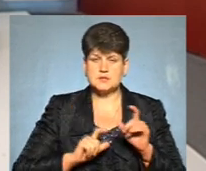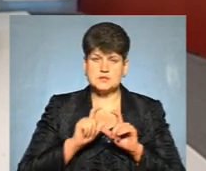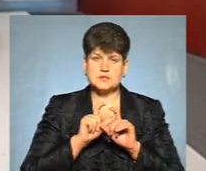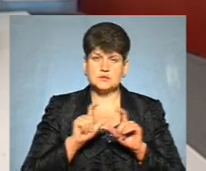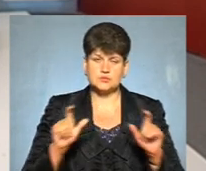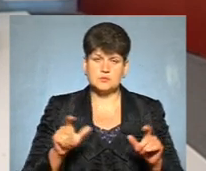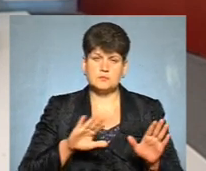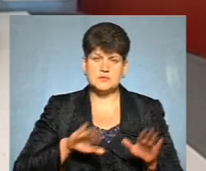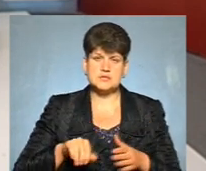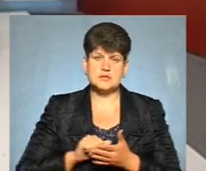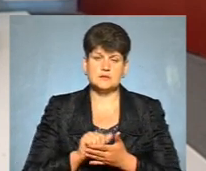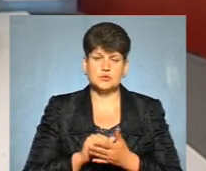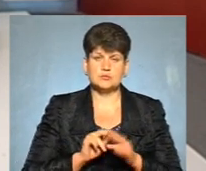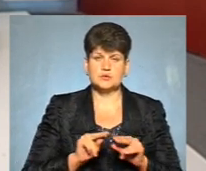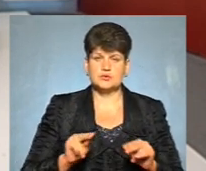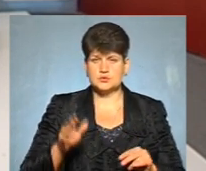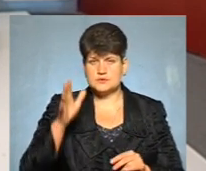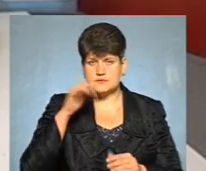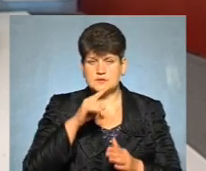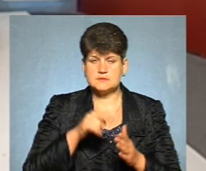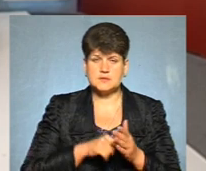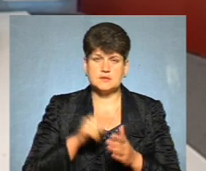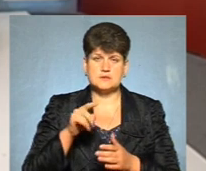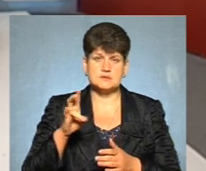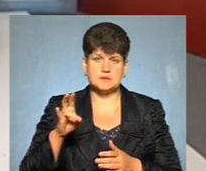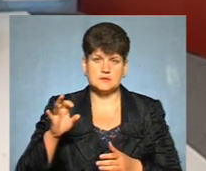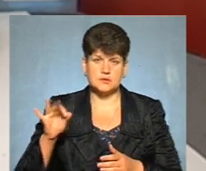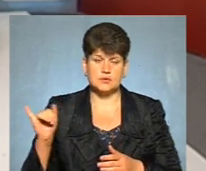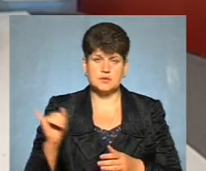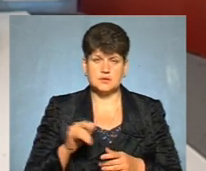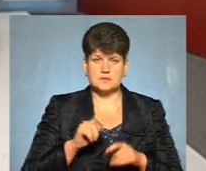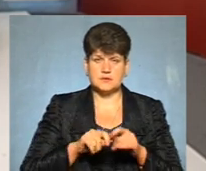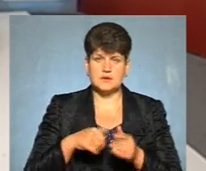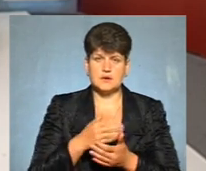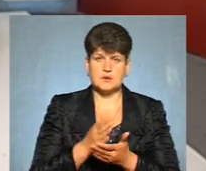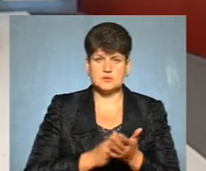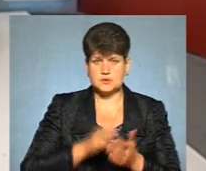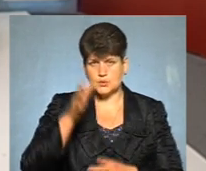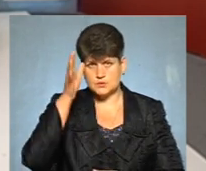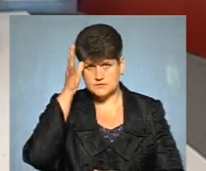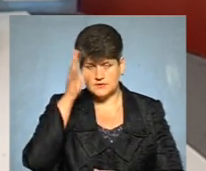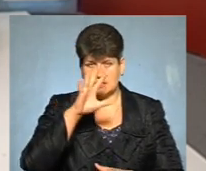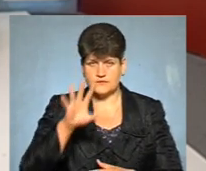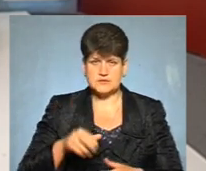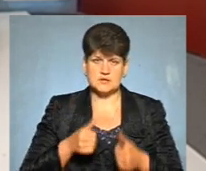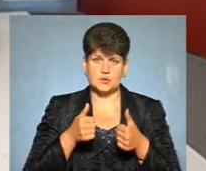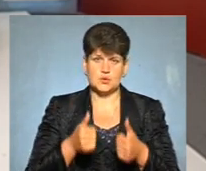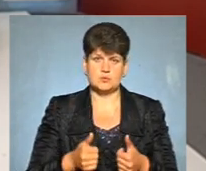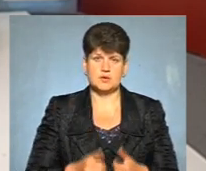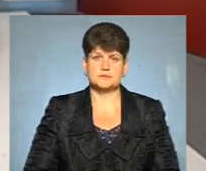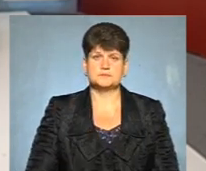після дипломної педагогічної освіти з питань зовнішнього незалежного оцінювання та моніторингу якості освіти. На все добре!